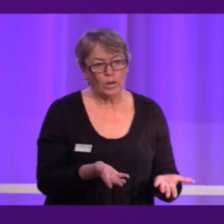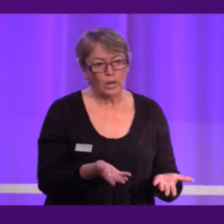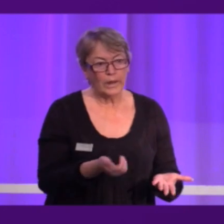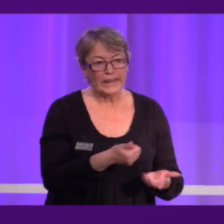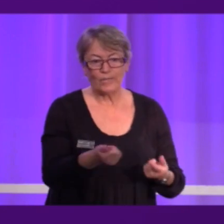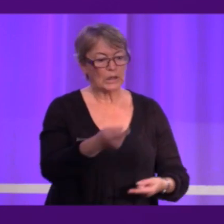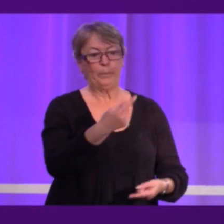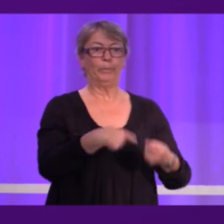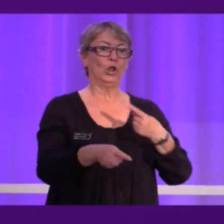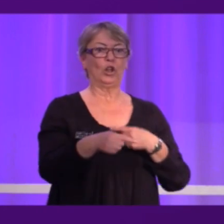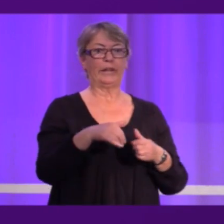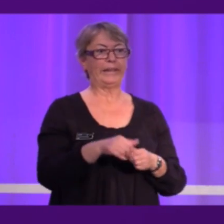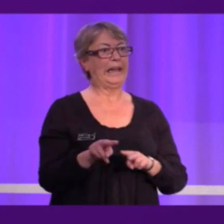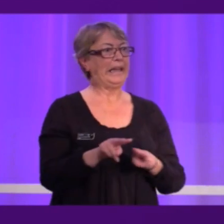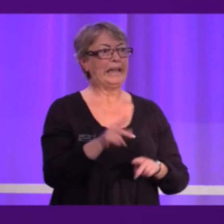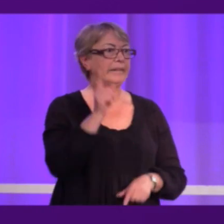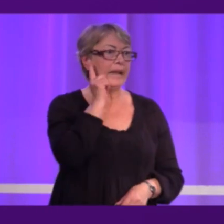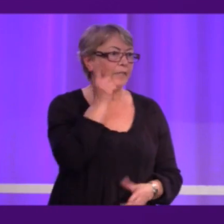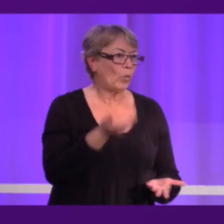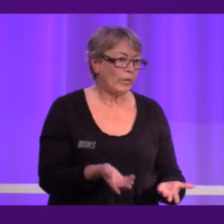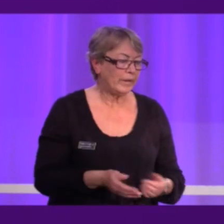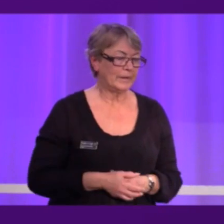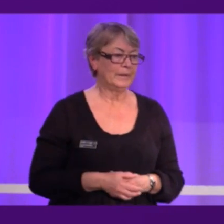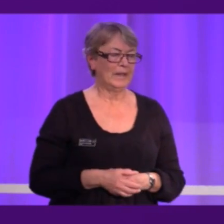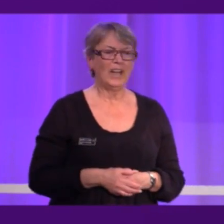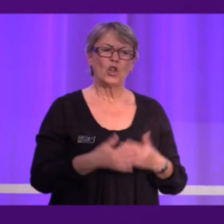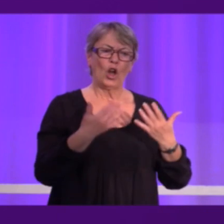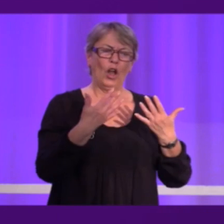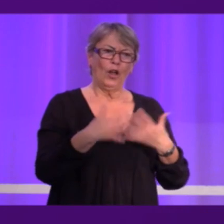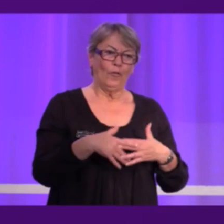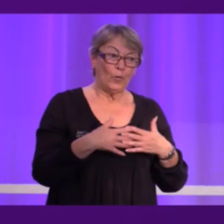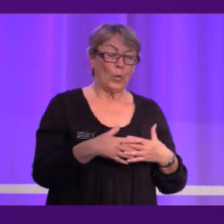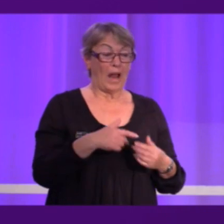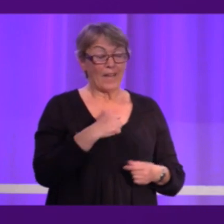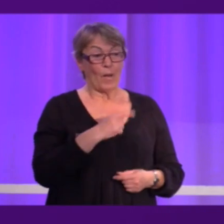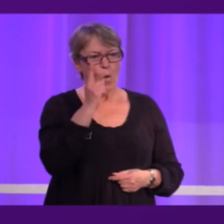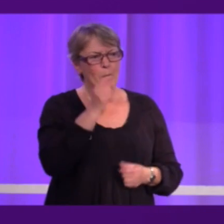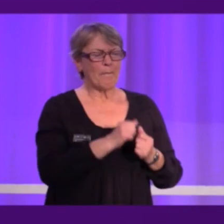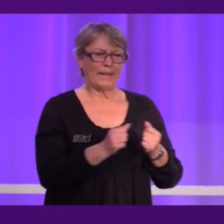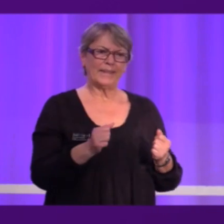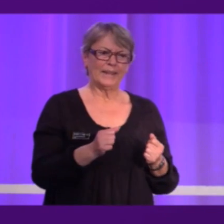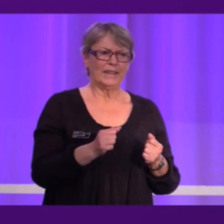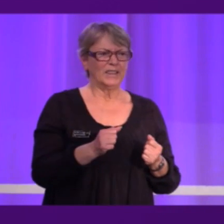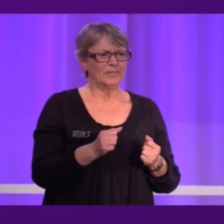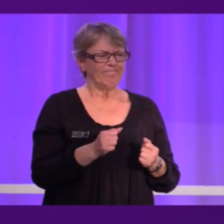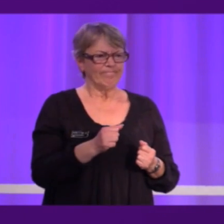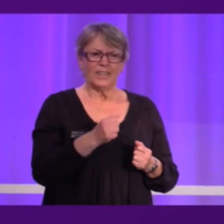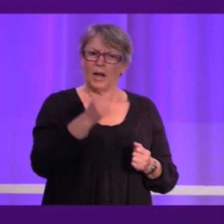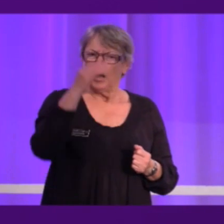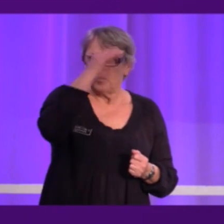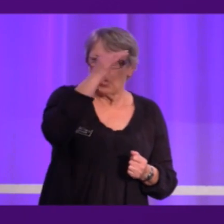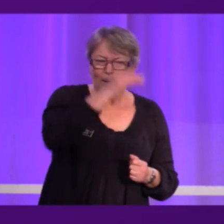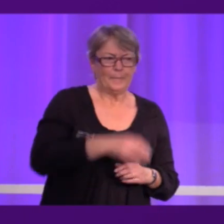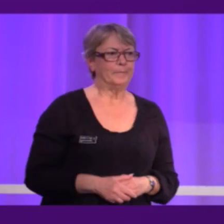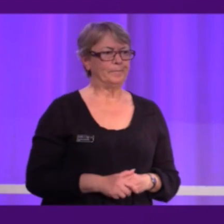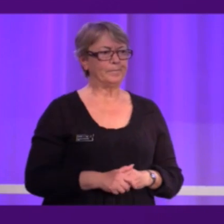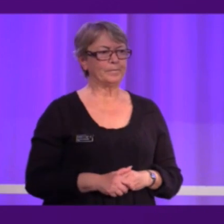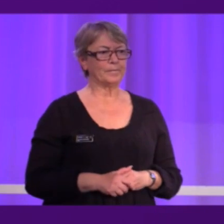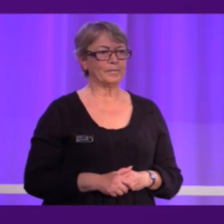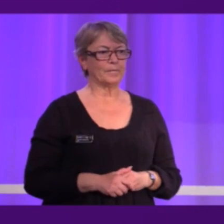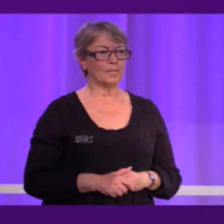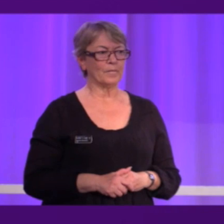att byta till en likadan telefon. Så det funkade att använda mobil, men det var ganska klurigt.